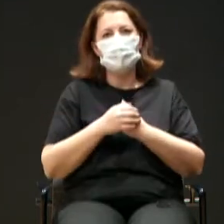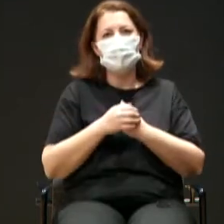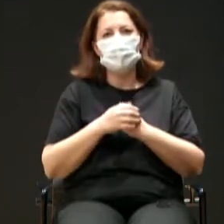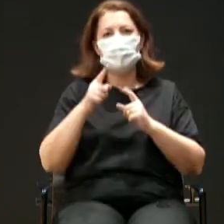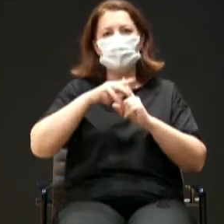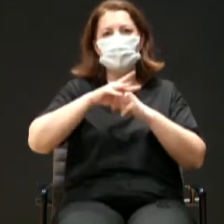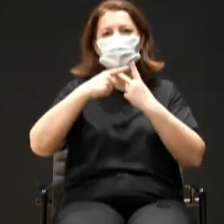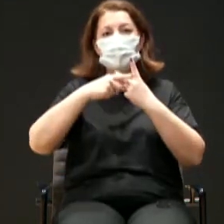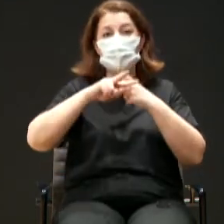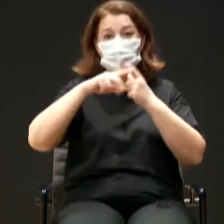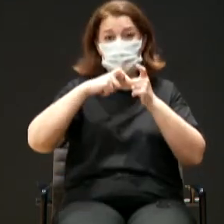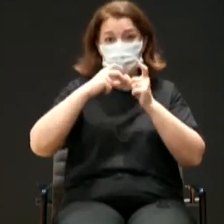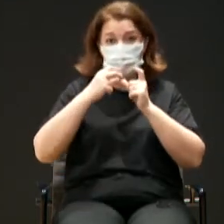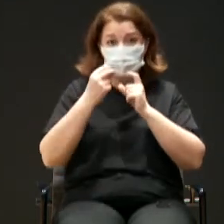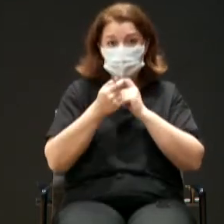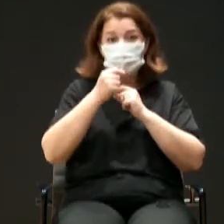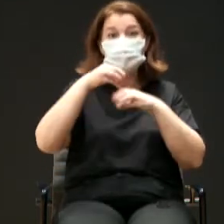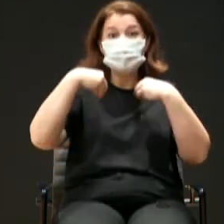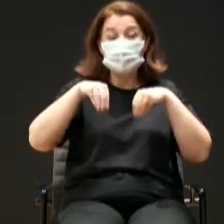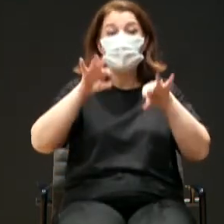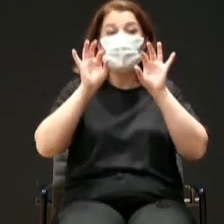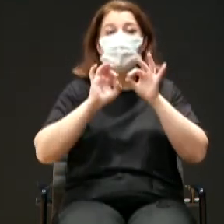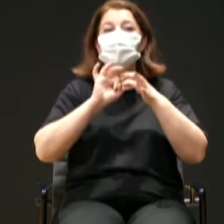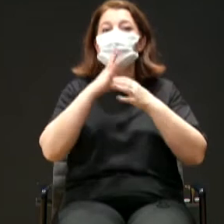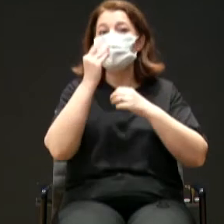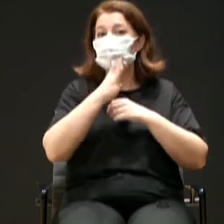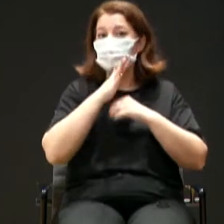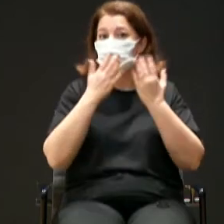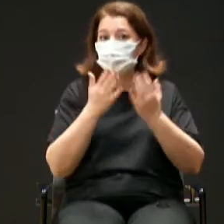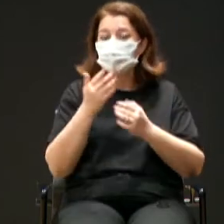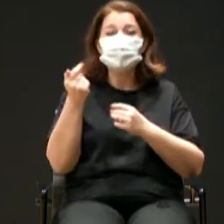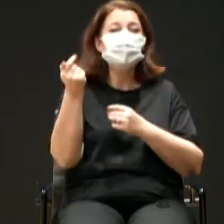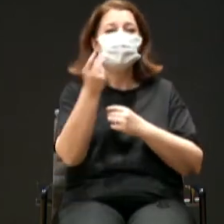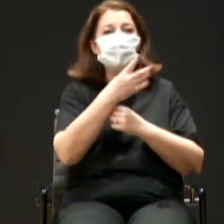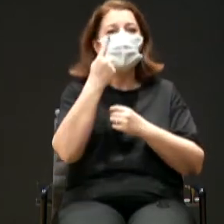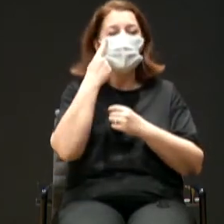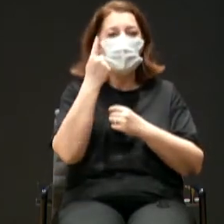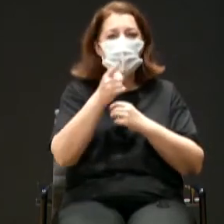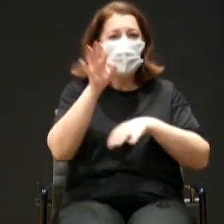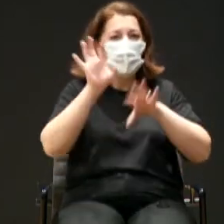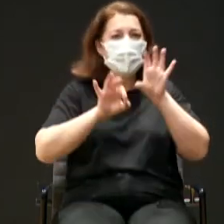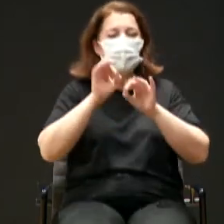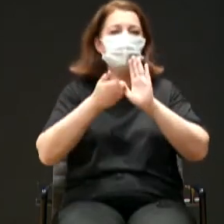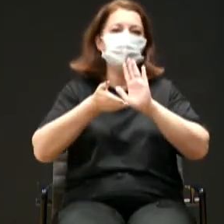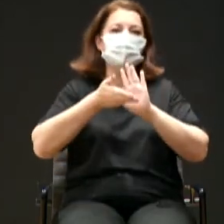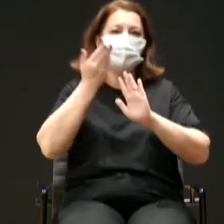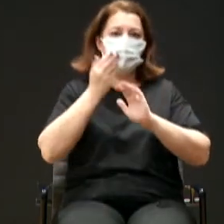TİH satılırsa ne olacak biliyor musunuz? Sayıştay denetiminden de çıkacak. Yani şunu yapacak.